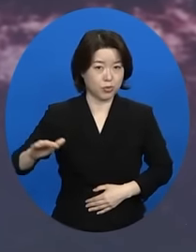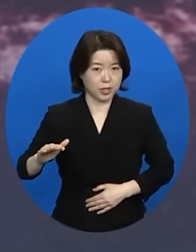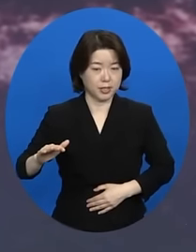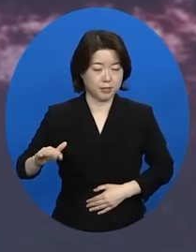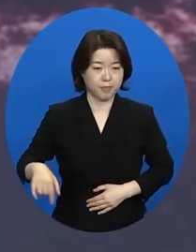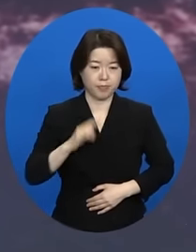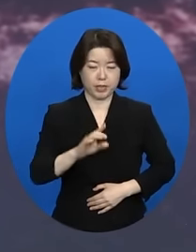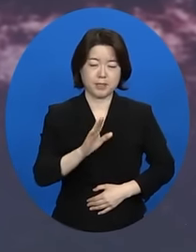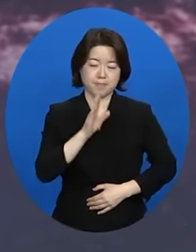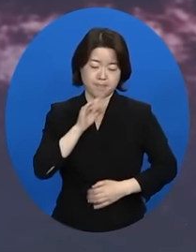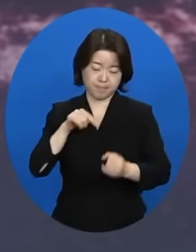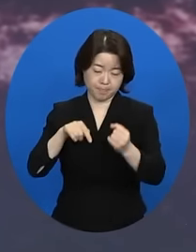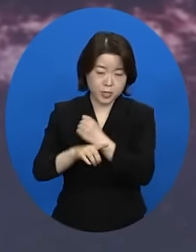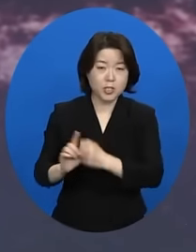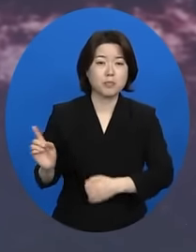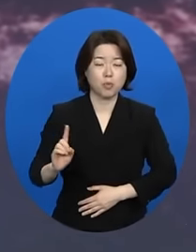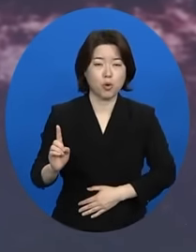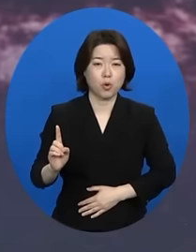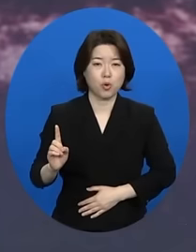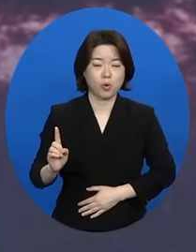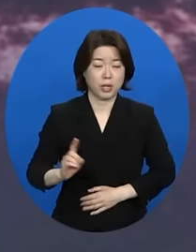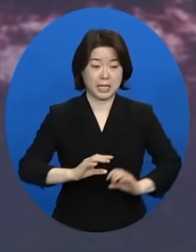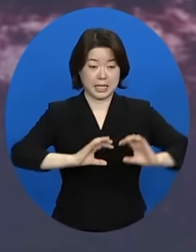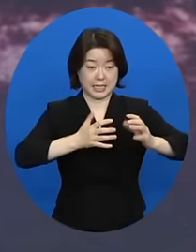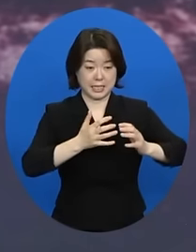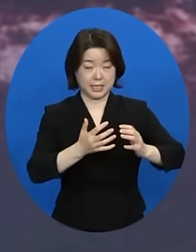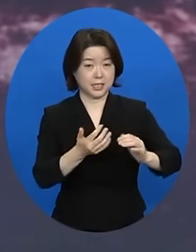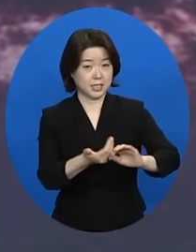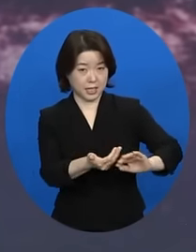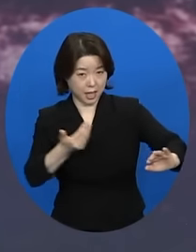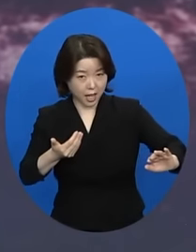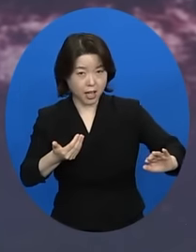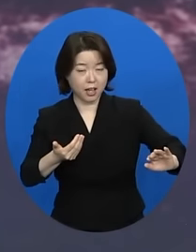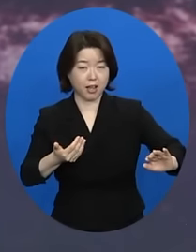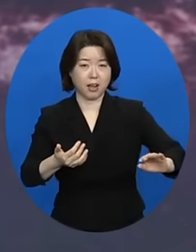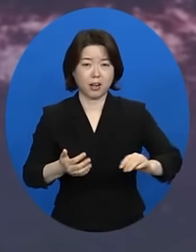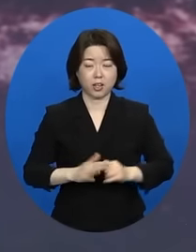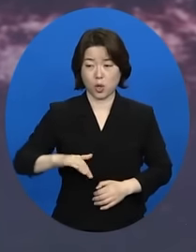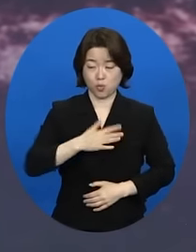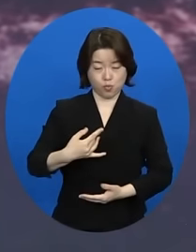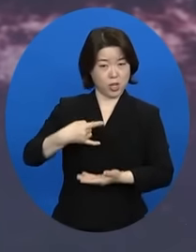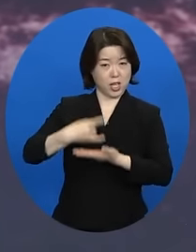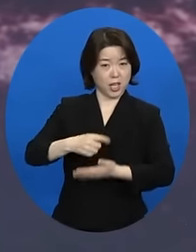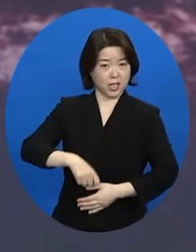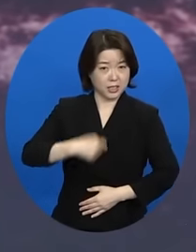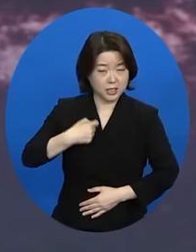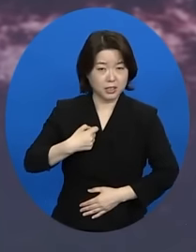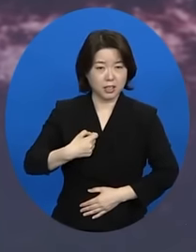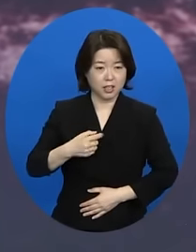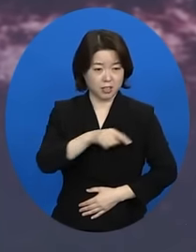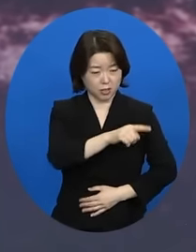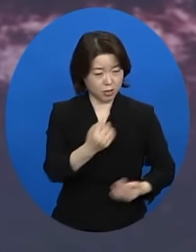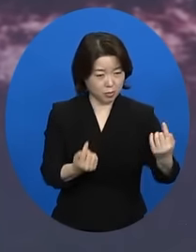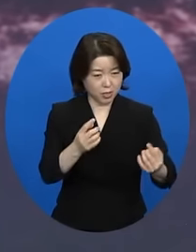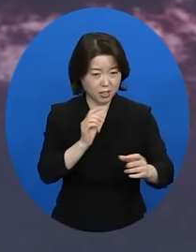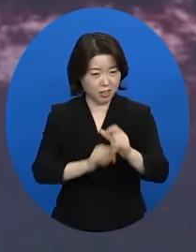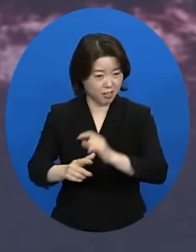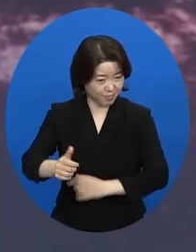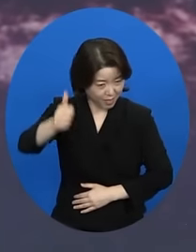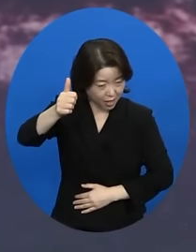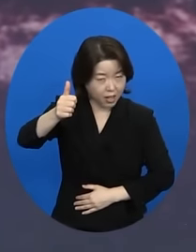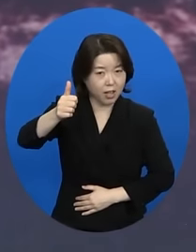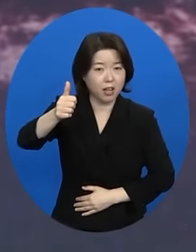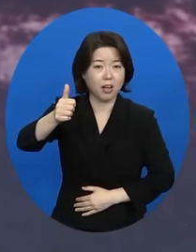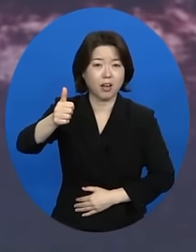그 정의는 세상과 다른가? 과연 우리의 의의는 더 나은가? 라고 하는